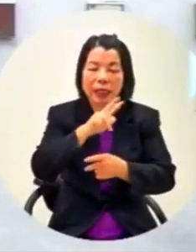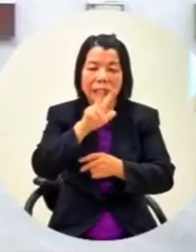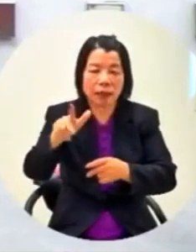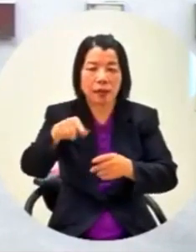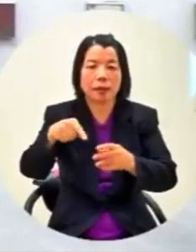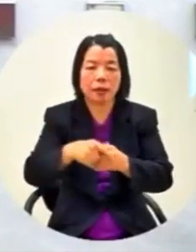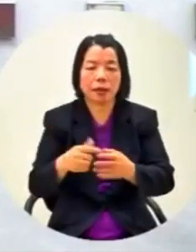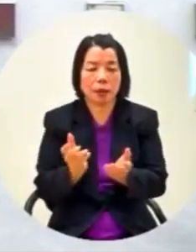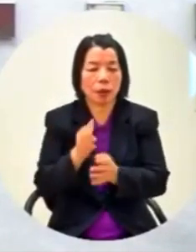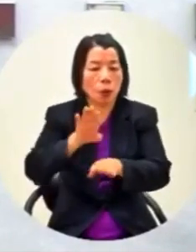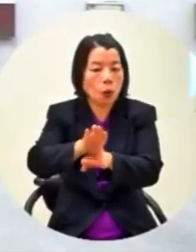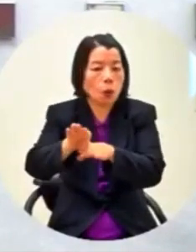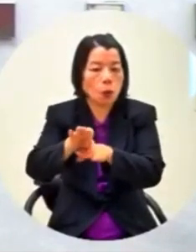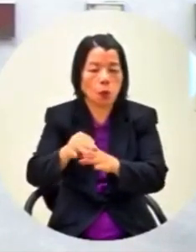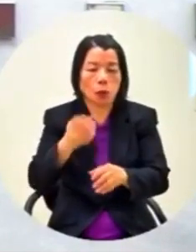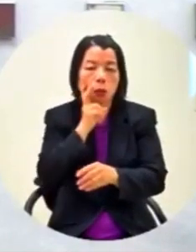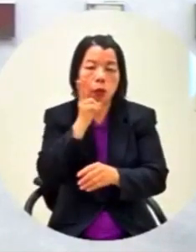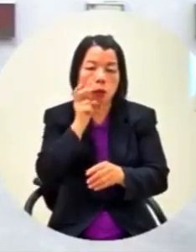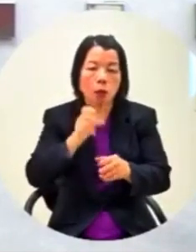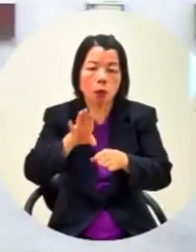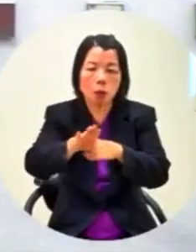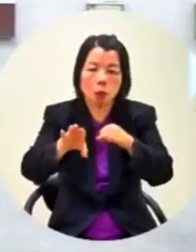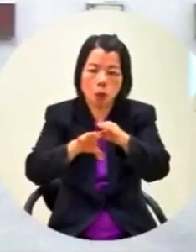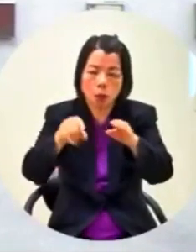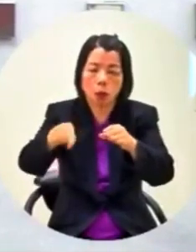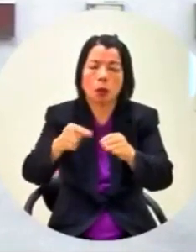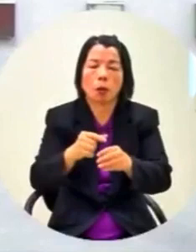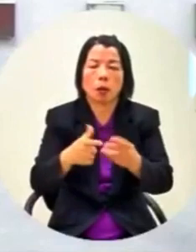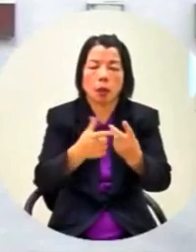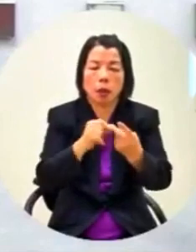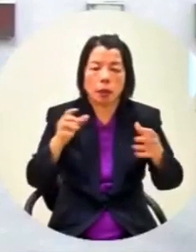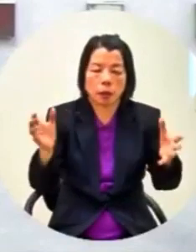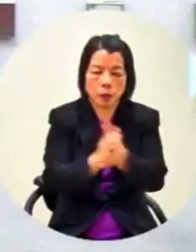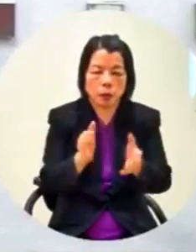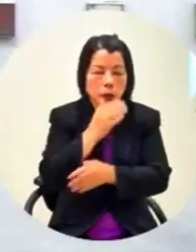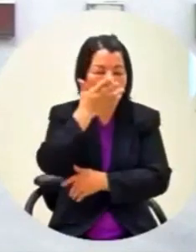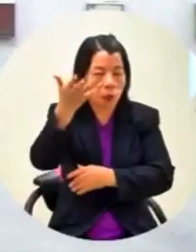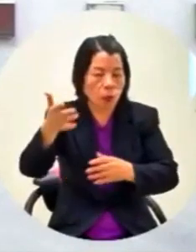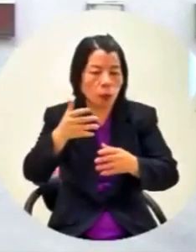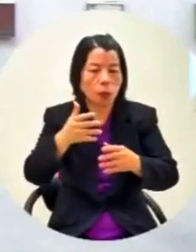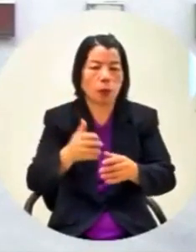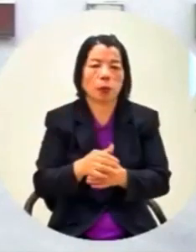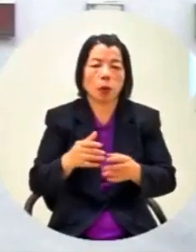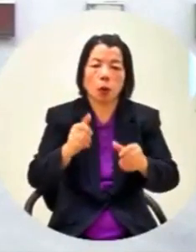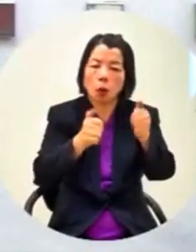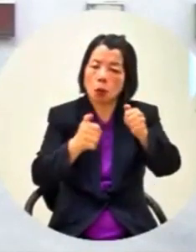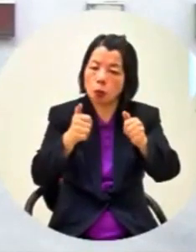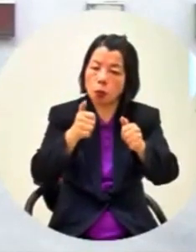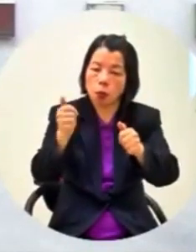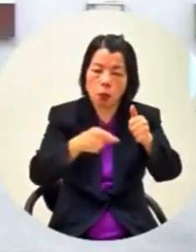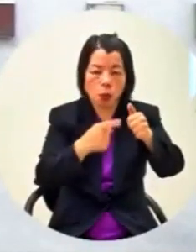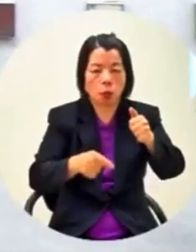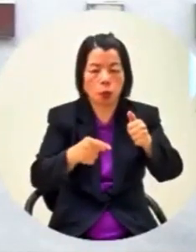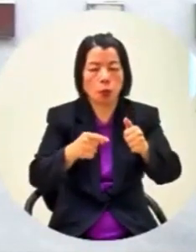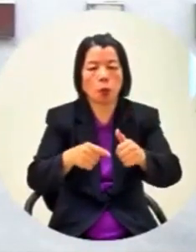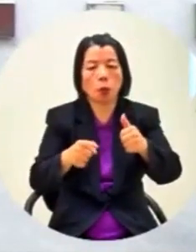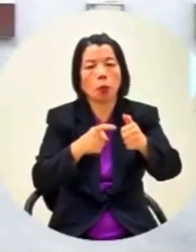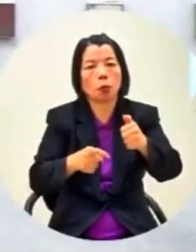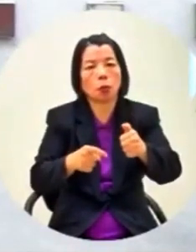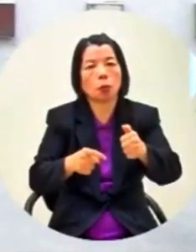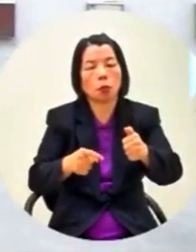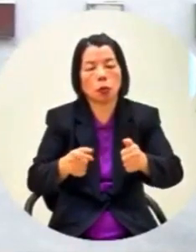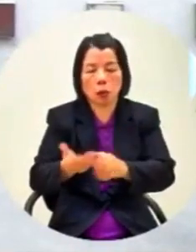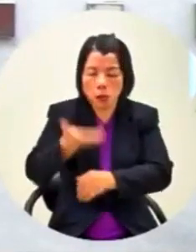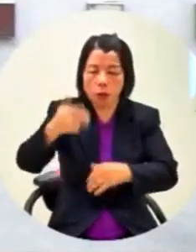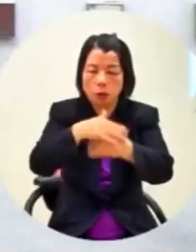的水舞。4月份的军事观光，有50家旅馆搭配军事旅游地图，享受住宿的优